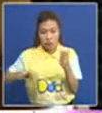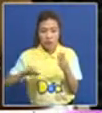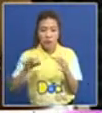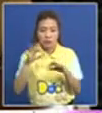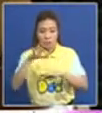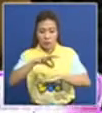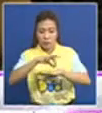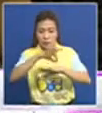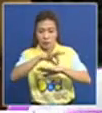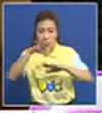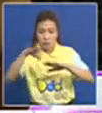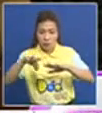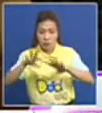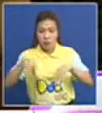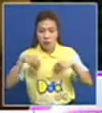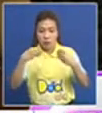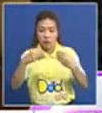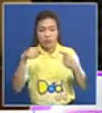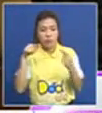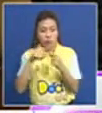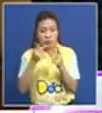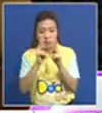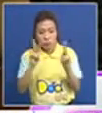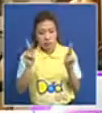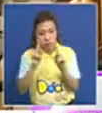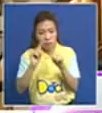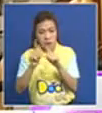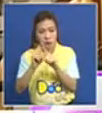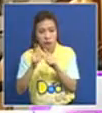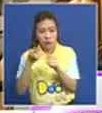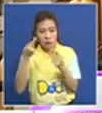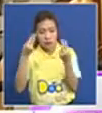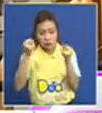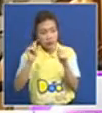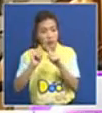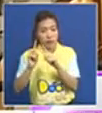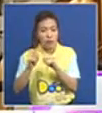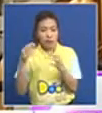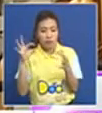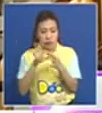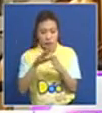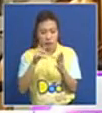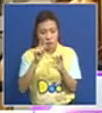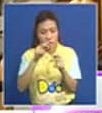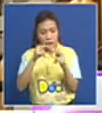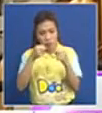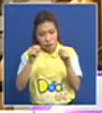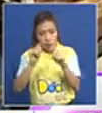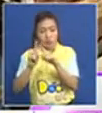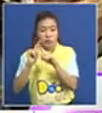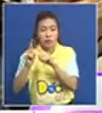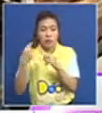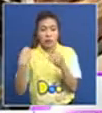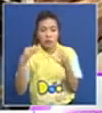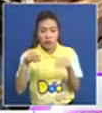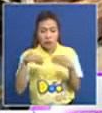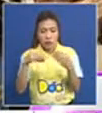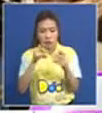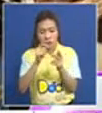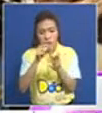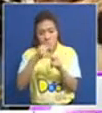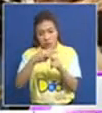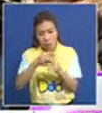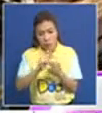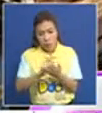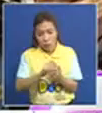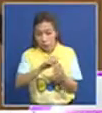านันทกุลเมื่อครั้งดำรงตำแหน่งรัฐมนตรีว่าการกระทรวงศึกษาธิการออกจากตำแหน่งกรณีร่ำรวยผิดปกติจากการสร้